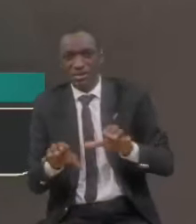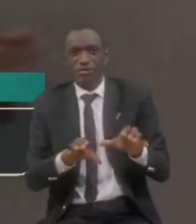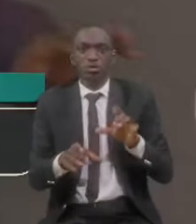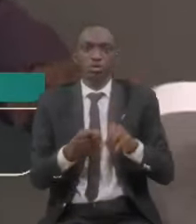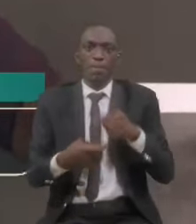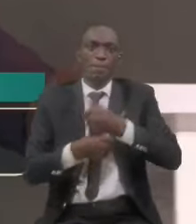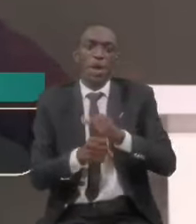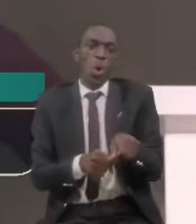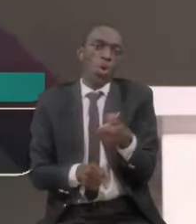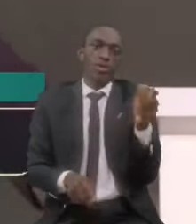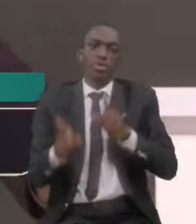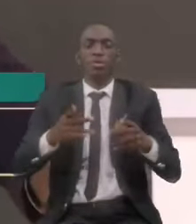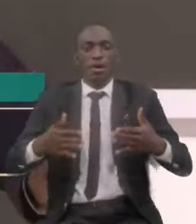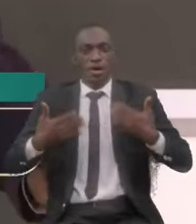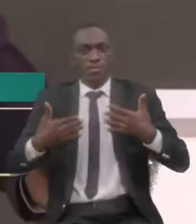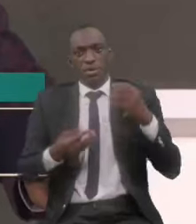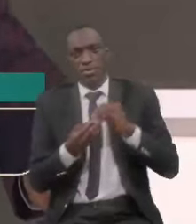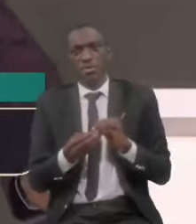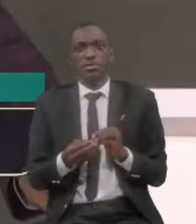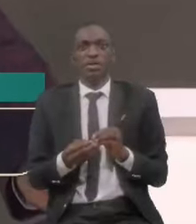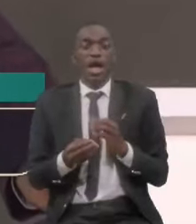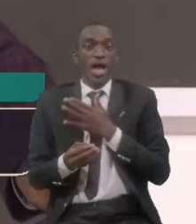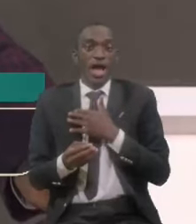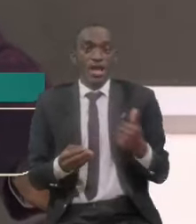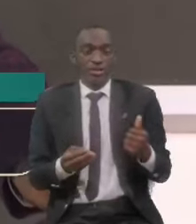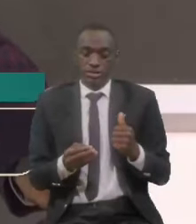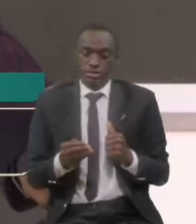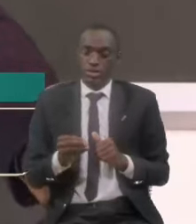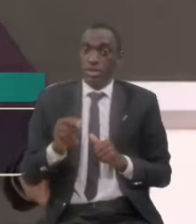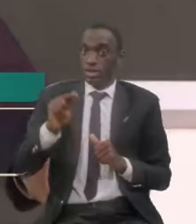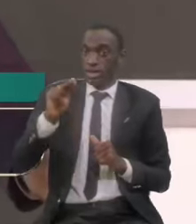heureux. André, N.